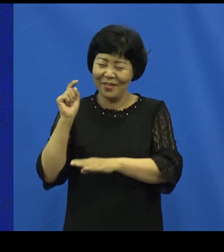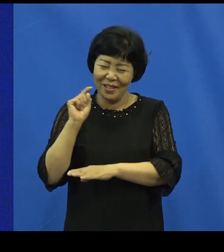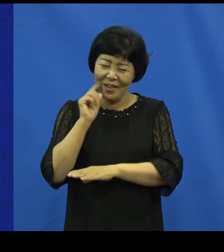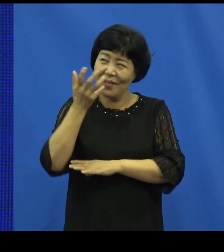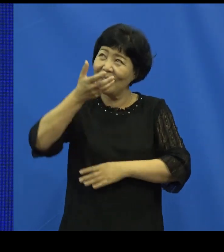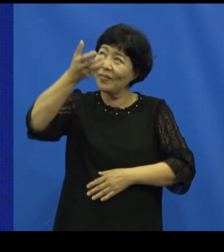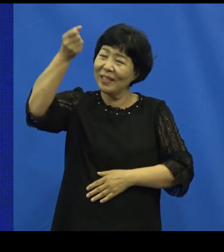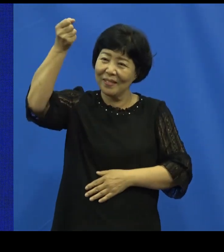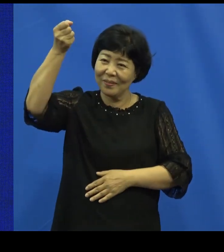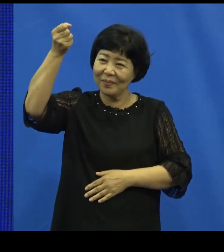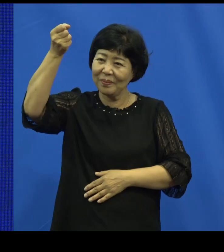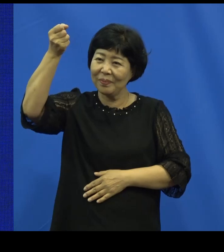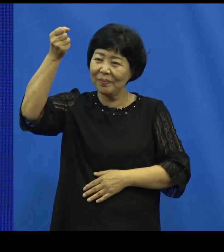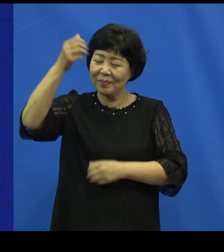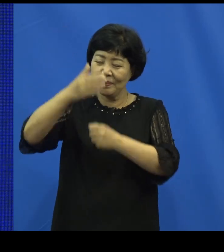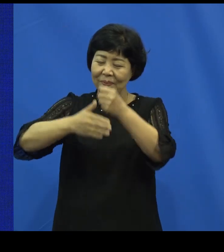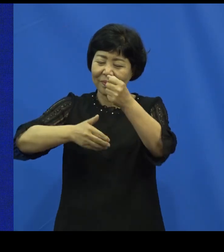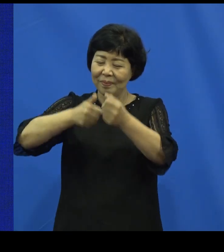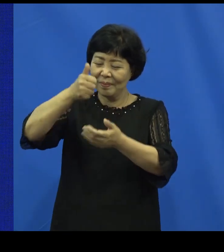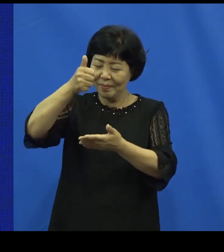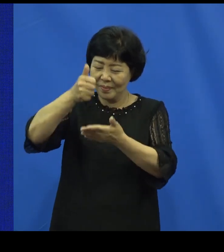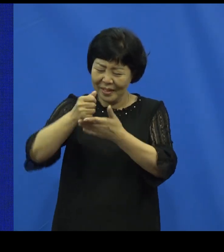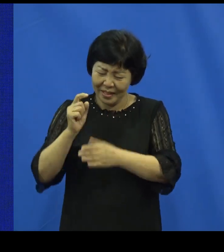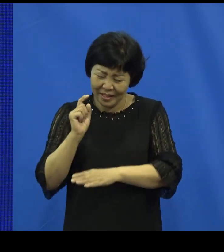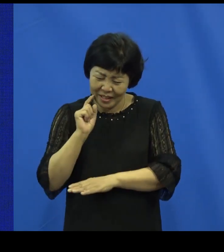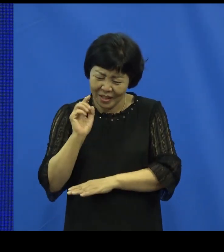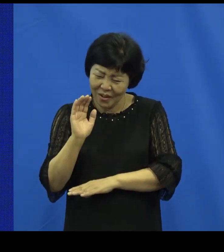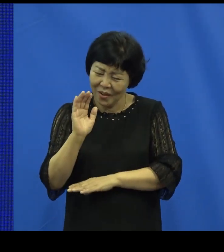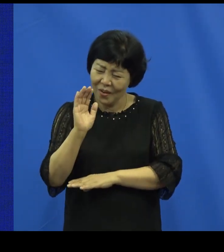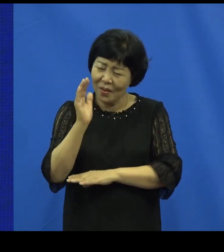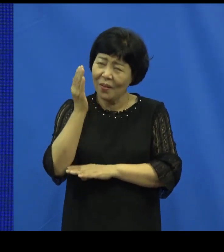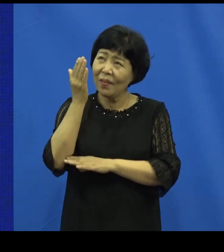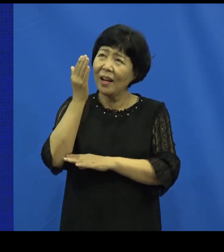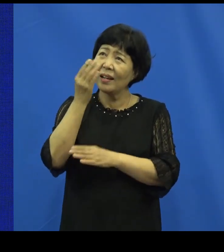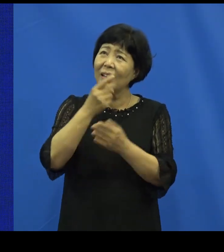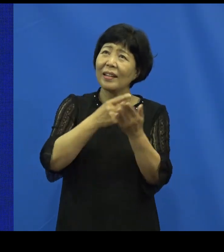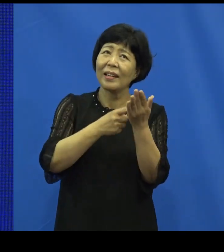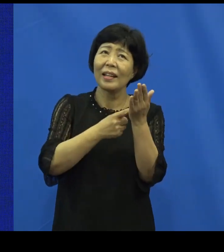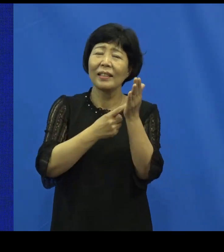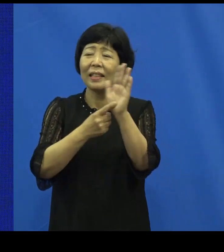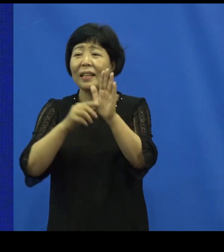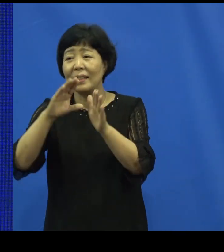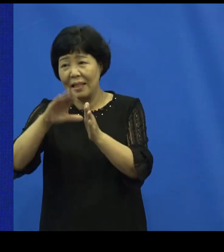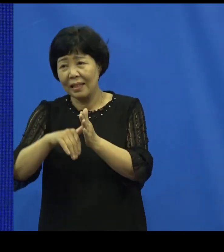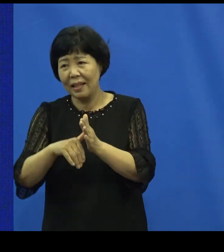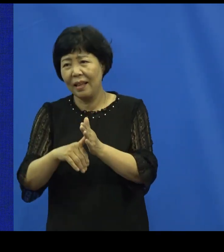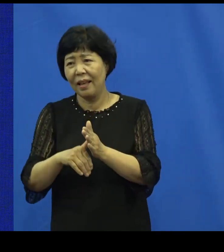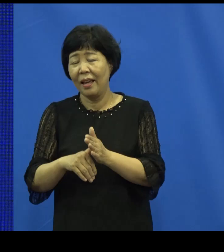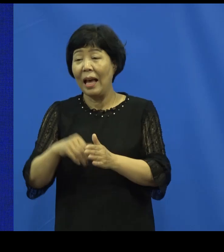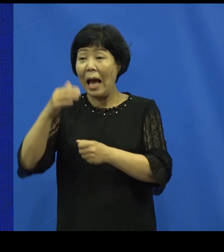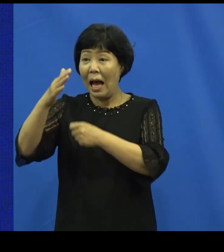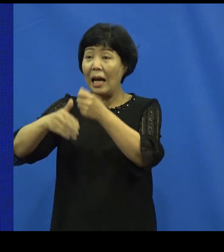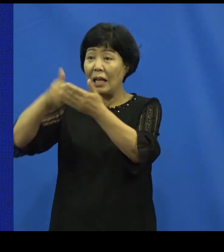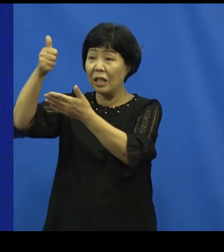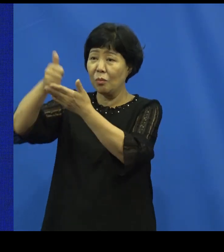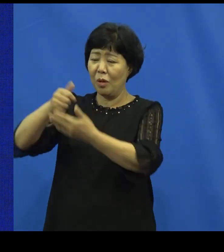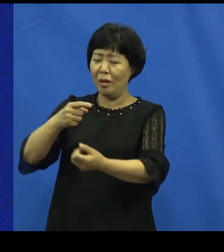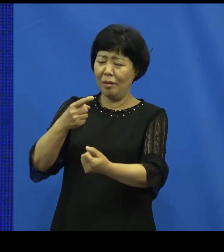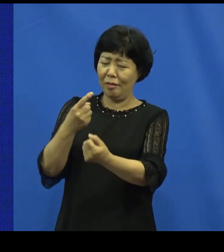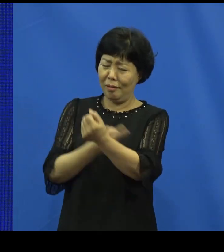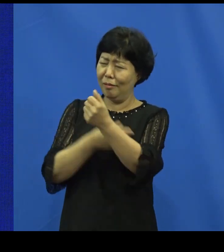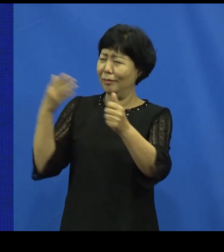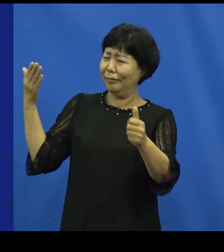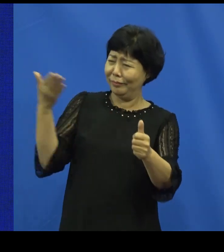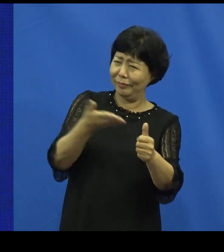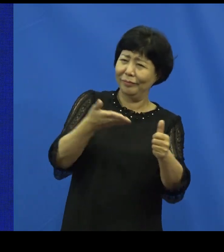따라다녀요. 그래서 하나님의 영광을 우리가 드러내고자 할 때 하나님의 능력은 항상 따라다니게 되는